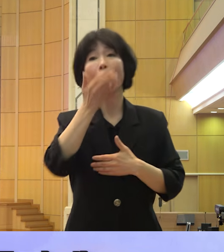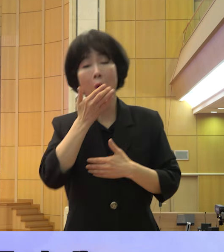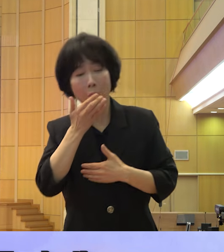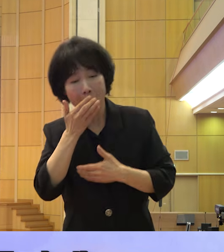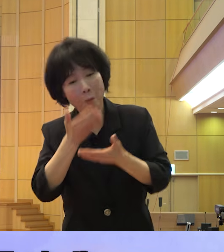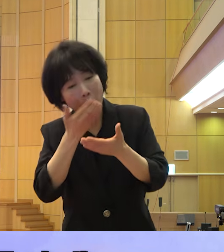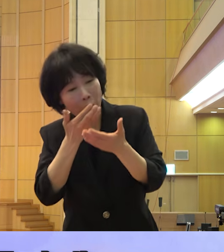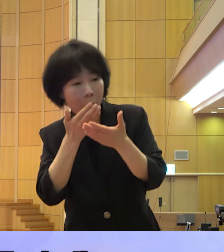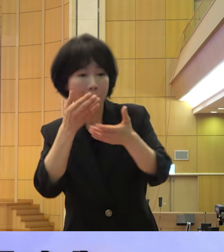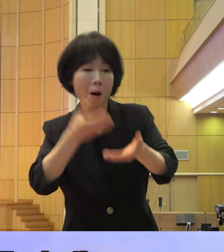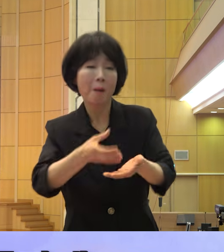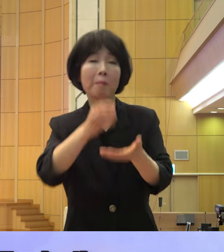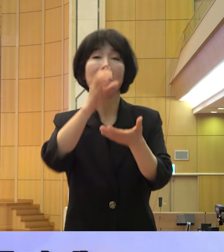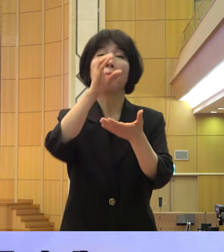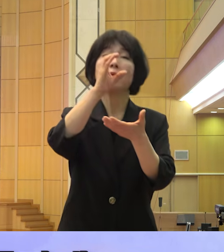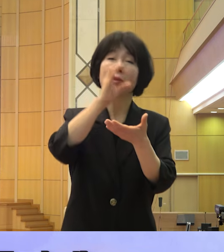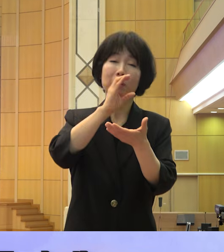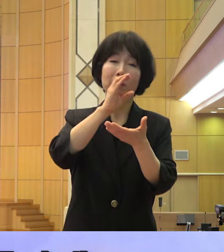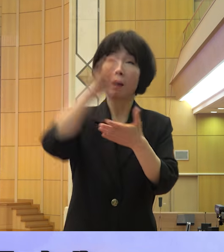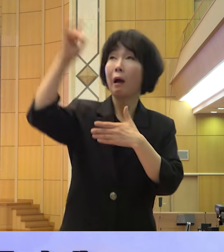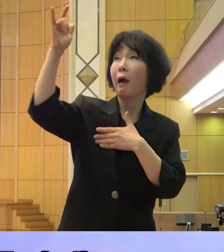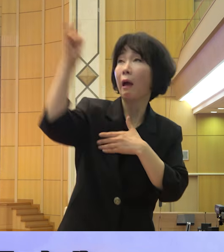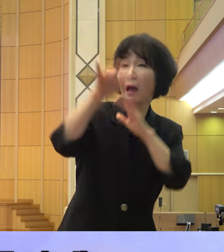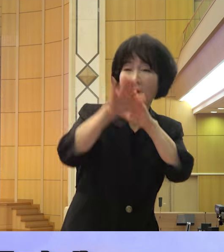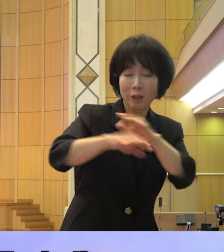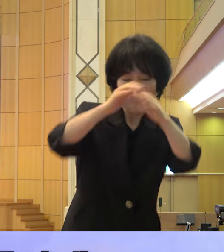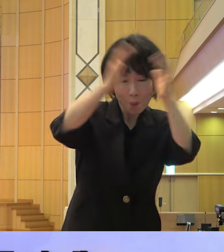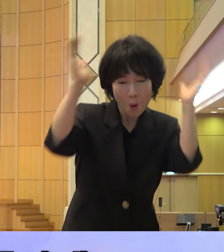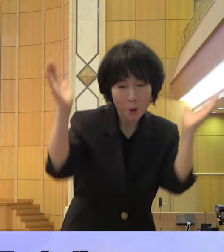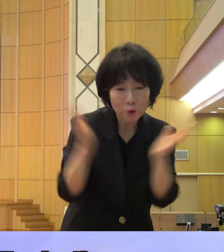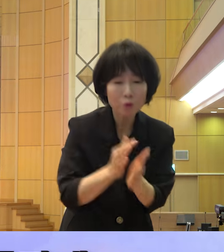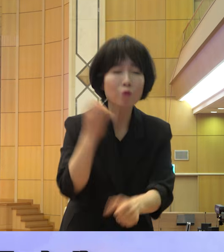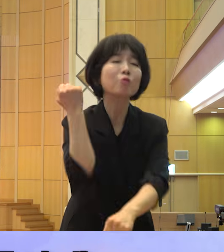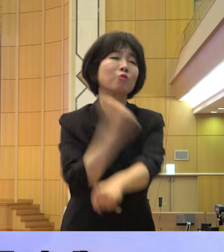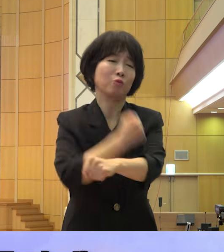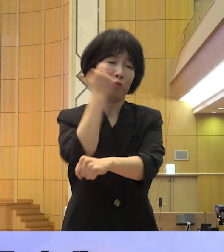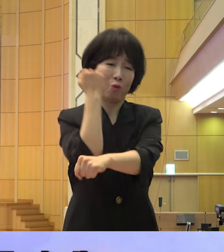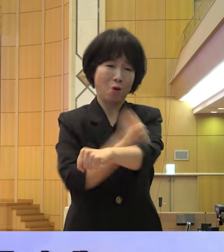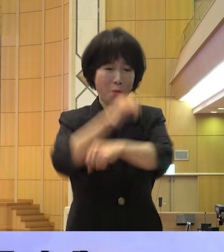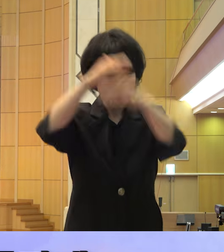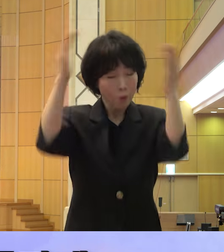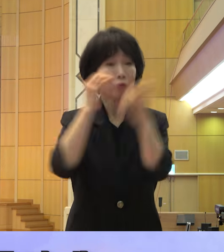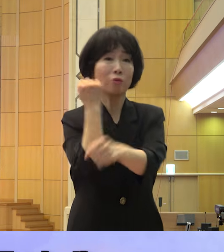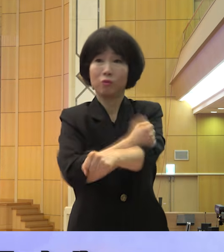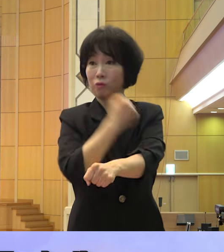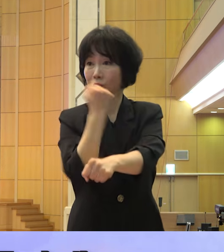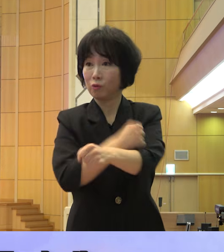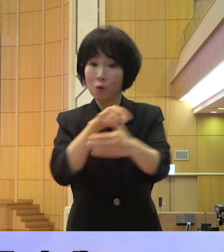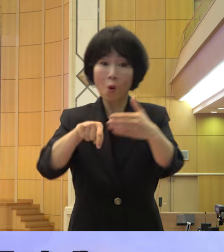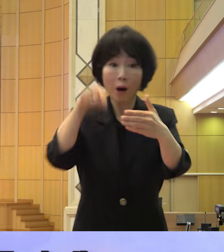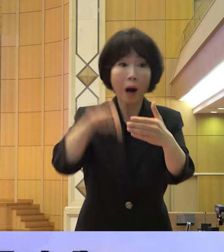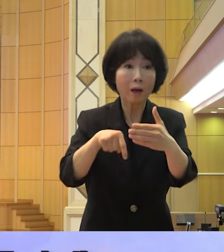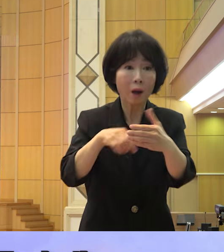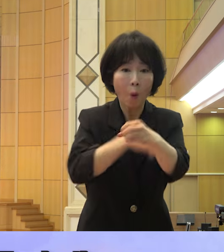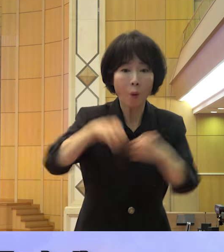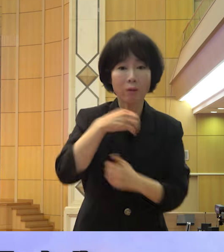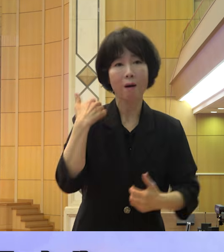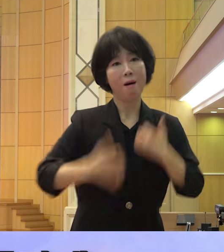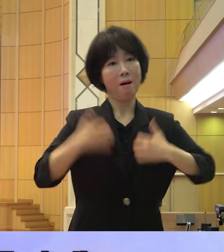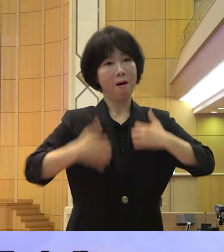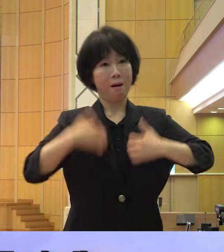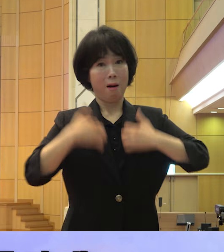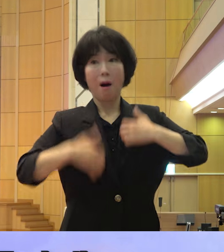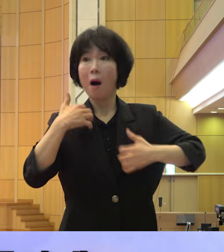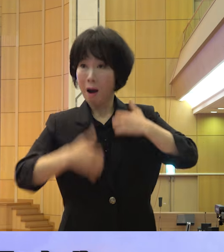먹고 마시며 해 아래서 하는 모든 수고 중에서 수고해야 하겠지만 낙을 보는